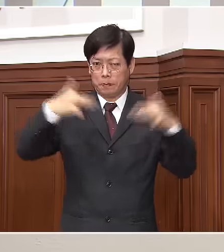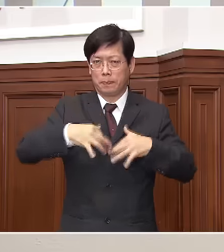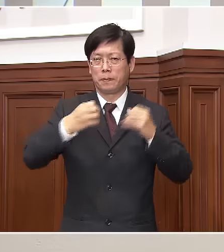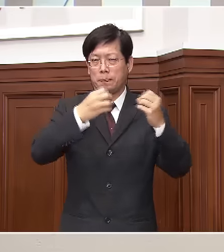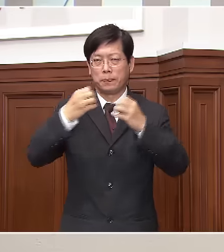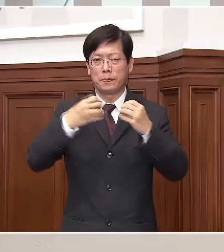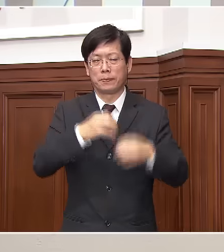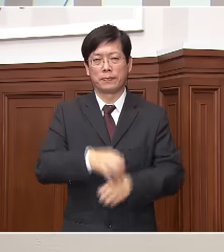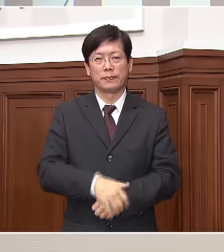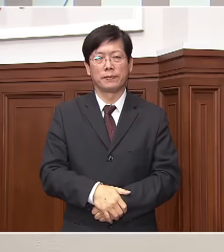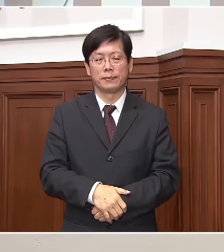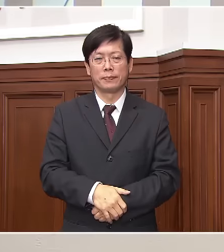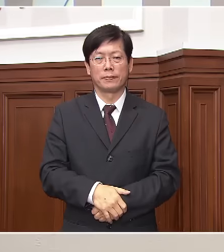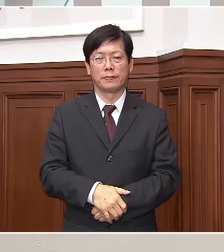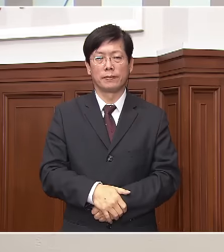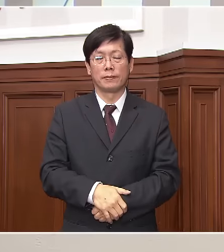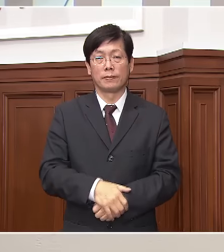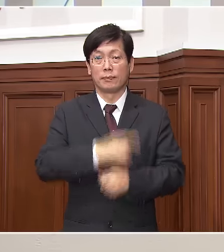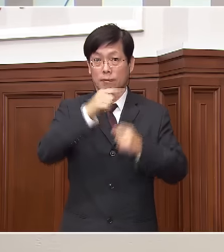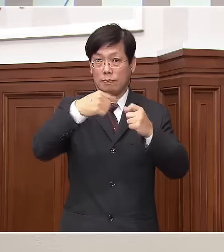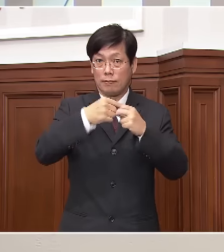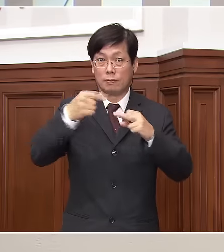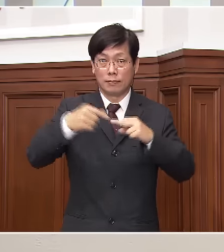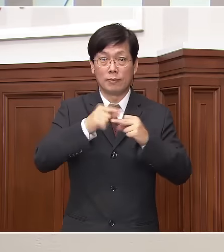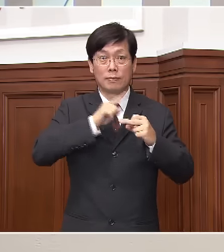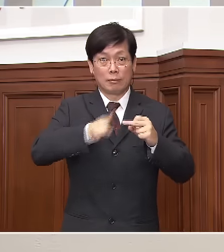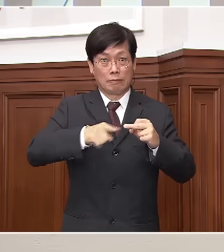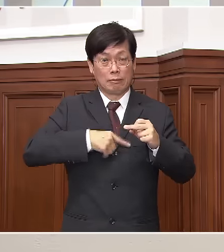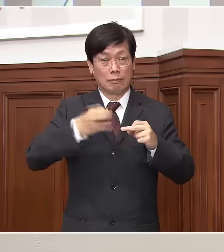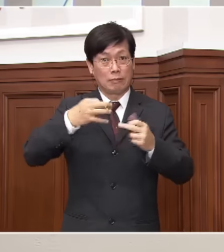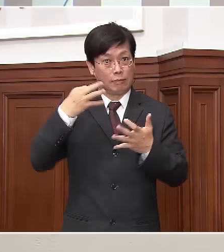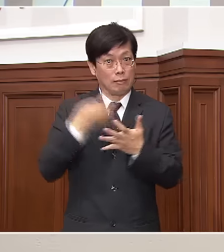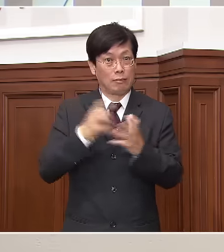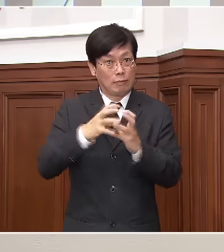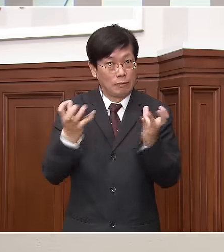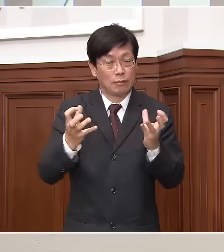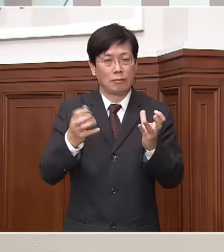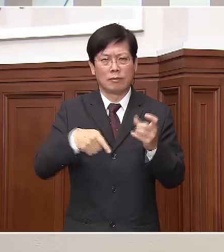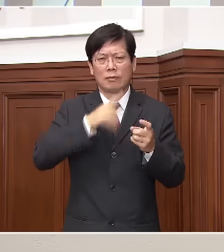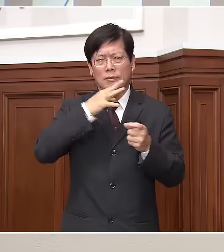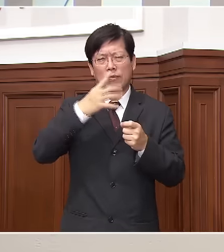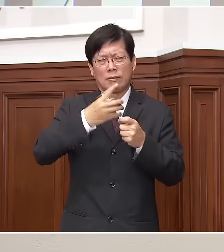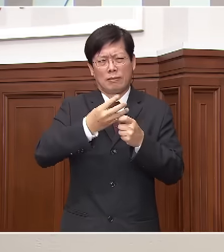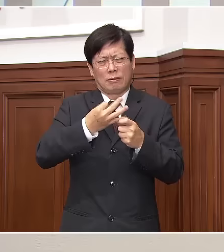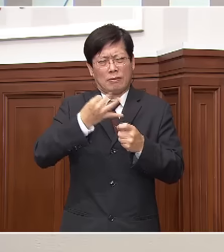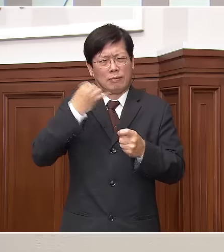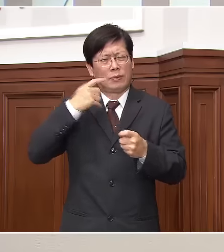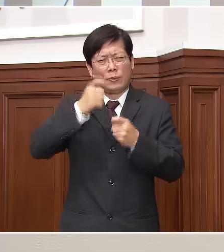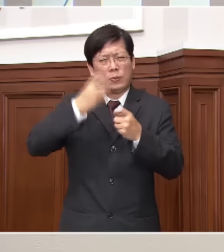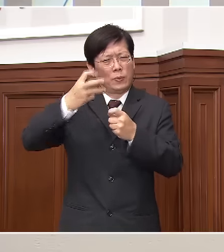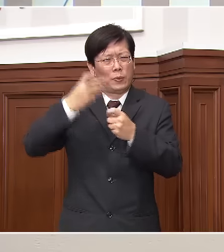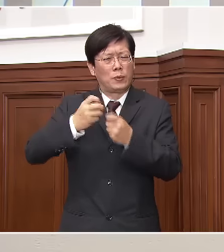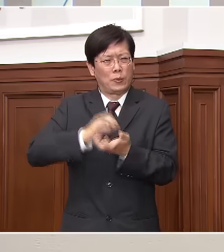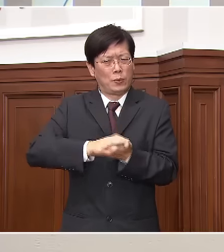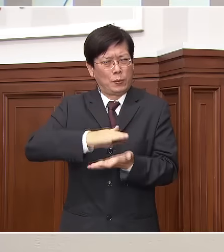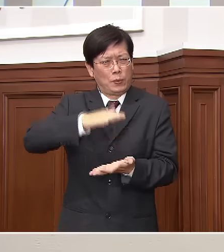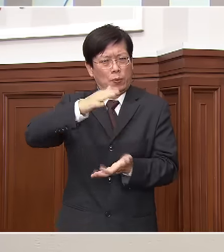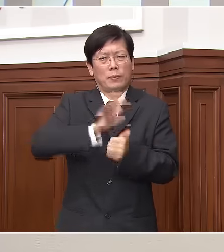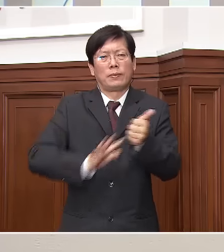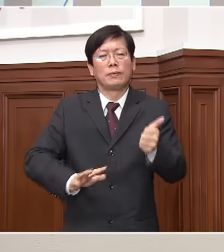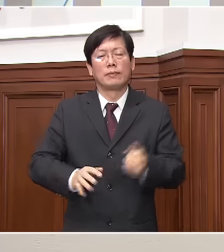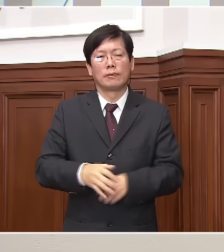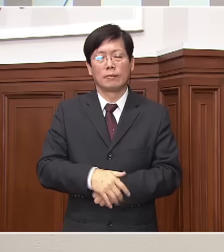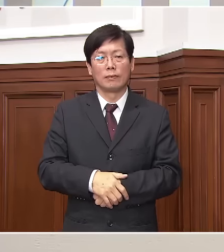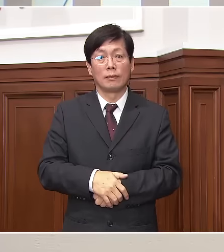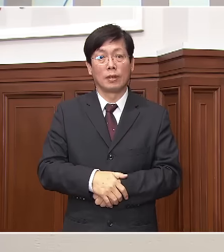见。年金破产的危机是经过数十年累积而成的，